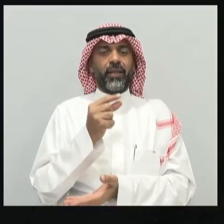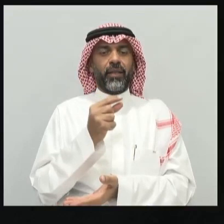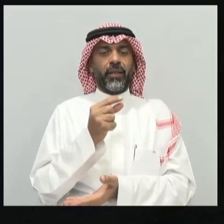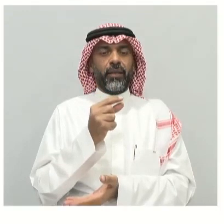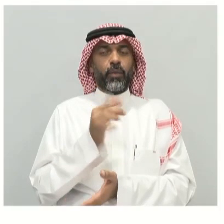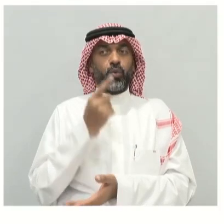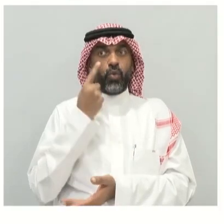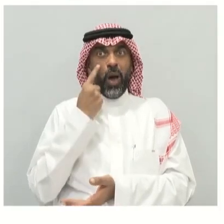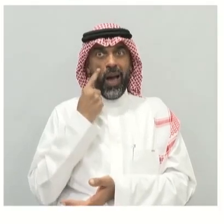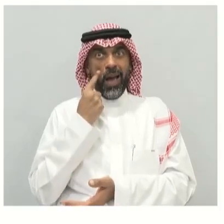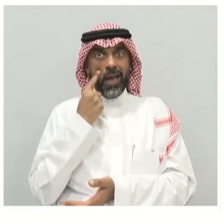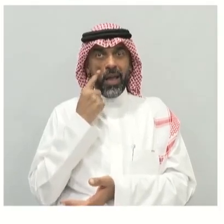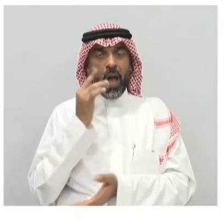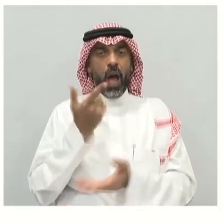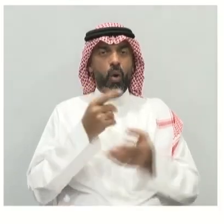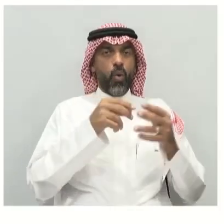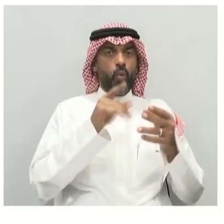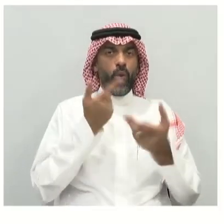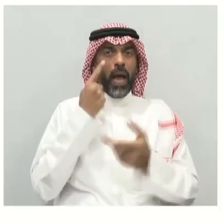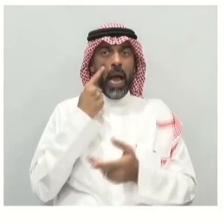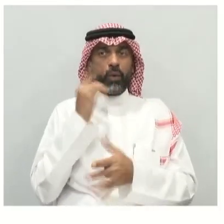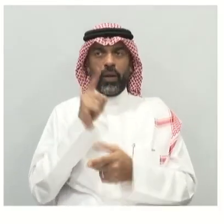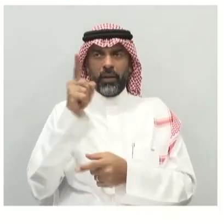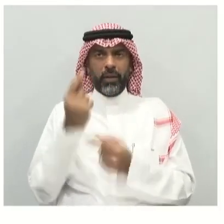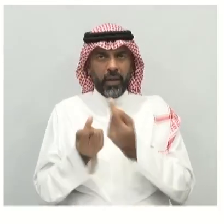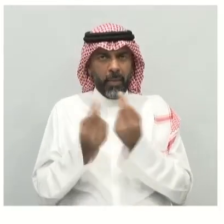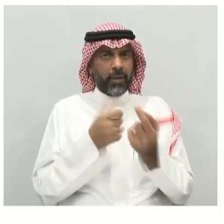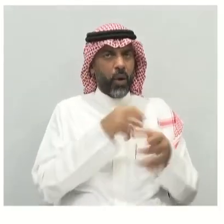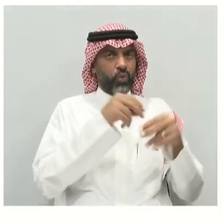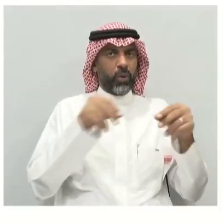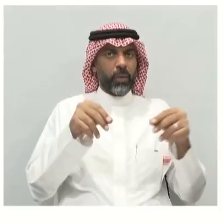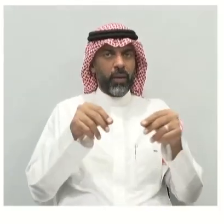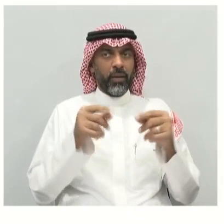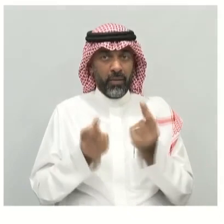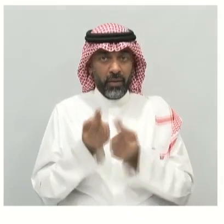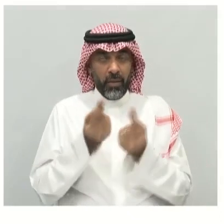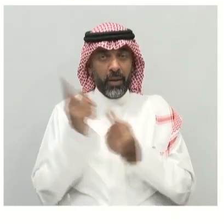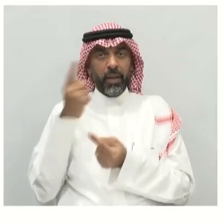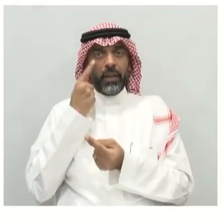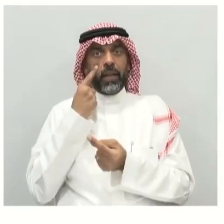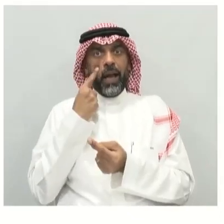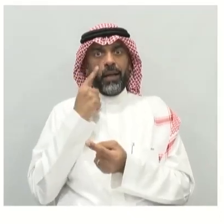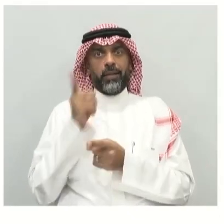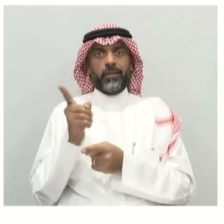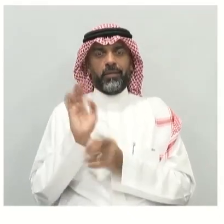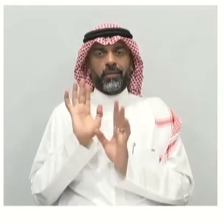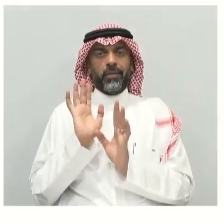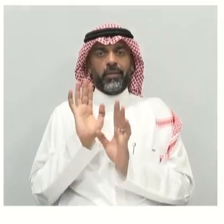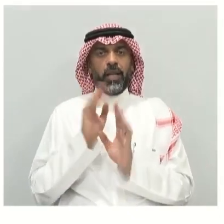الحي النبات ولا التربه تزين النباتات موارد طبيعيه حيه